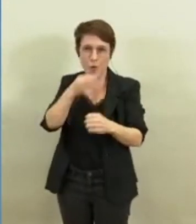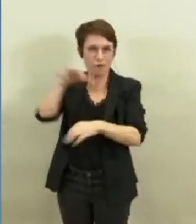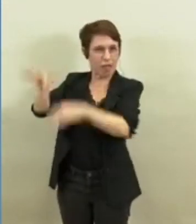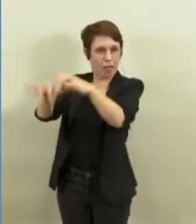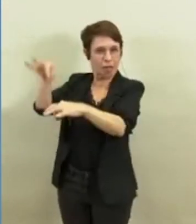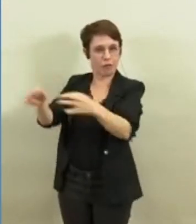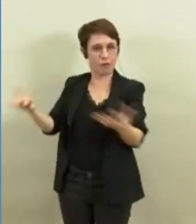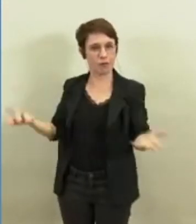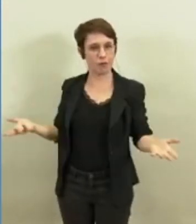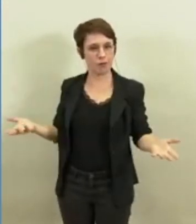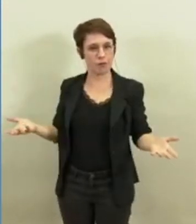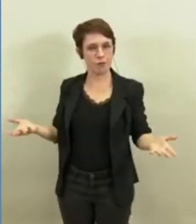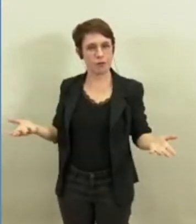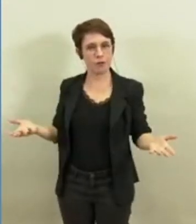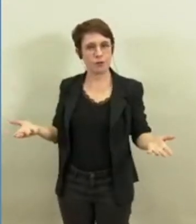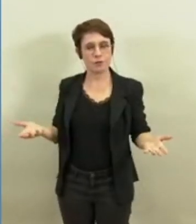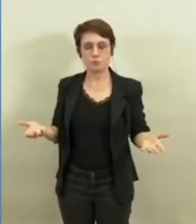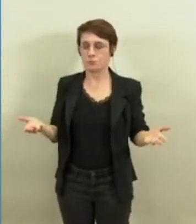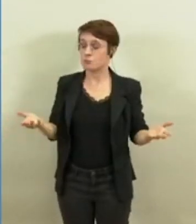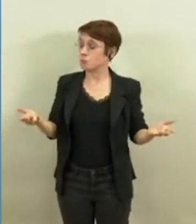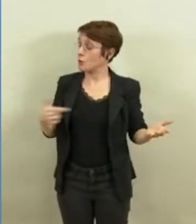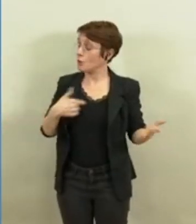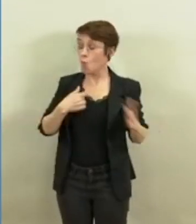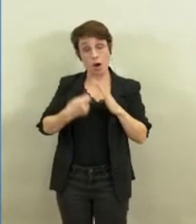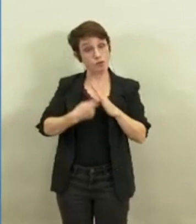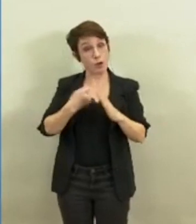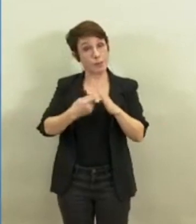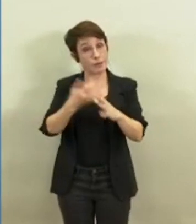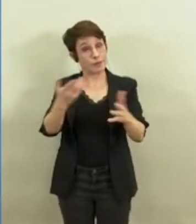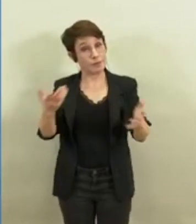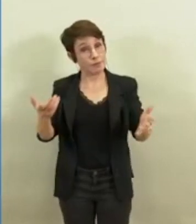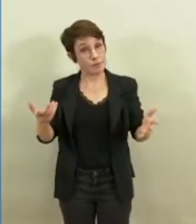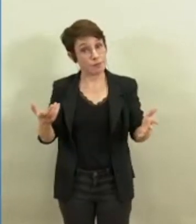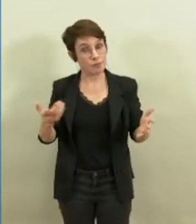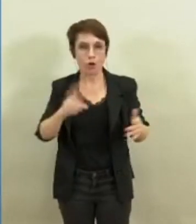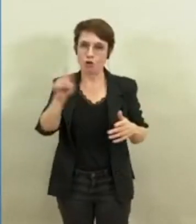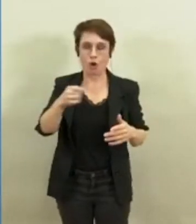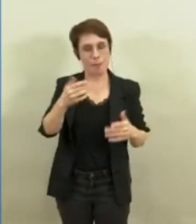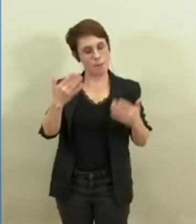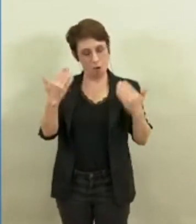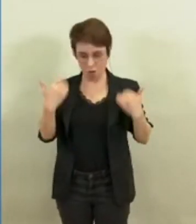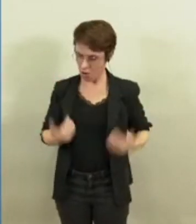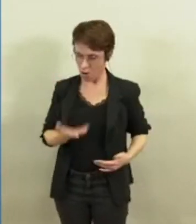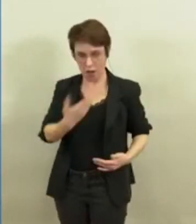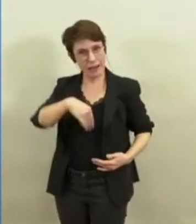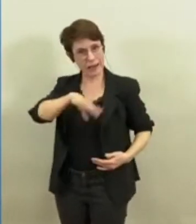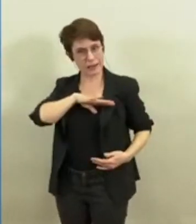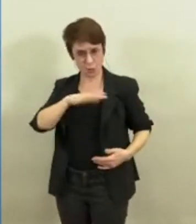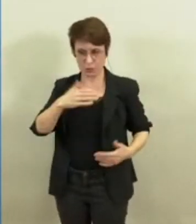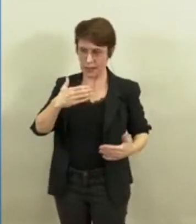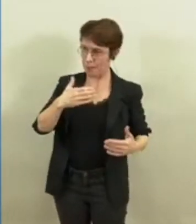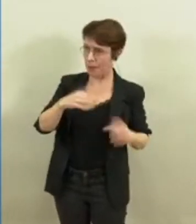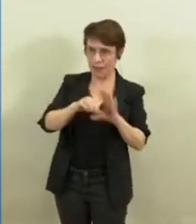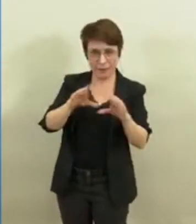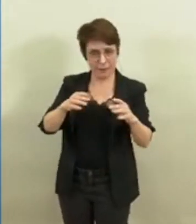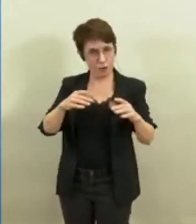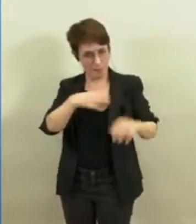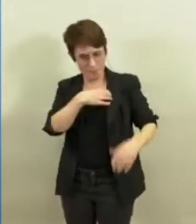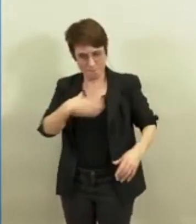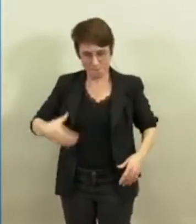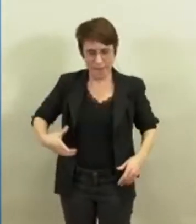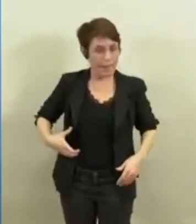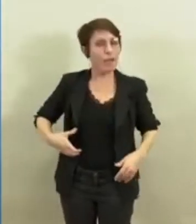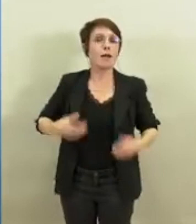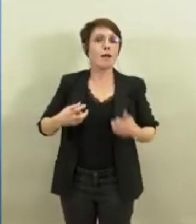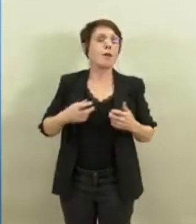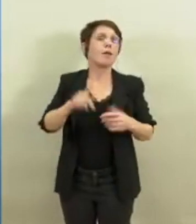évidemment, je le répète ici, l'éthique de responsabilité, c'est de dire que Grenoble, pas plus que la France, ne pourra accueillir toute la misère du monde. Ça,